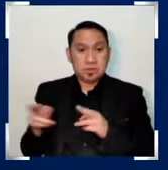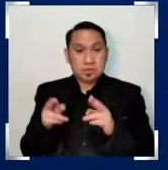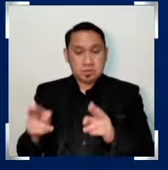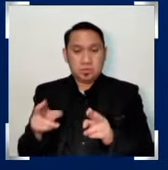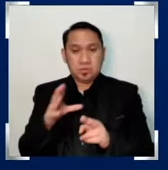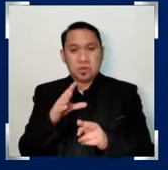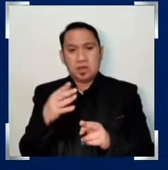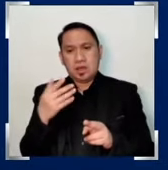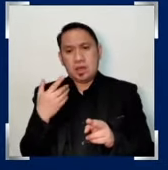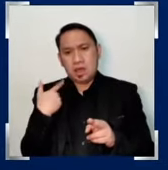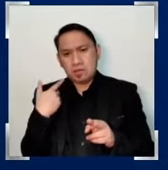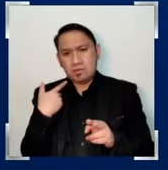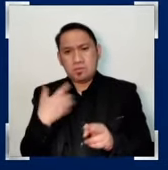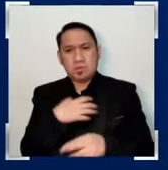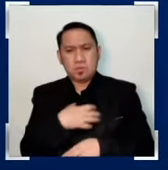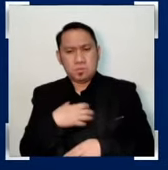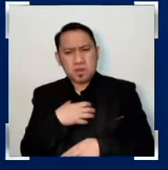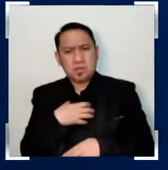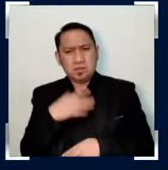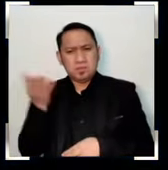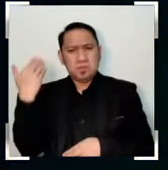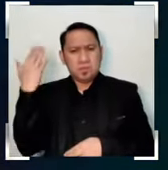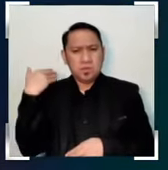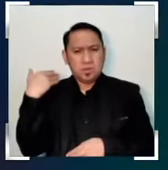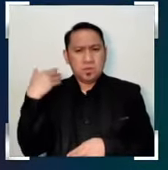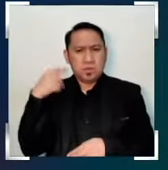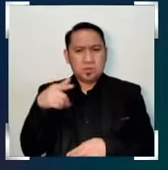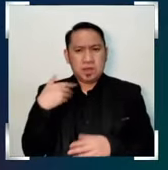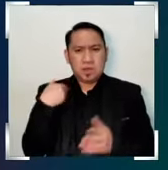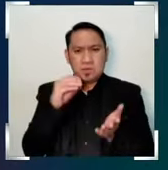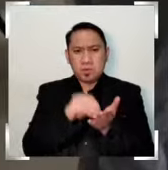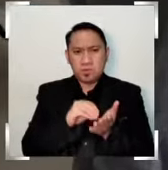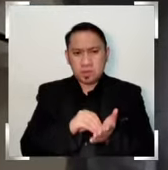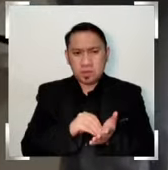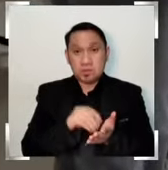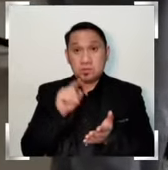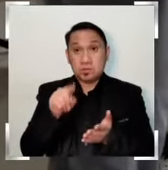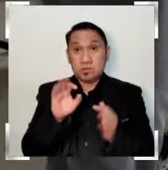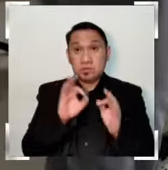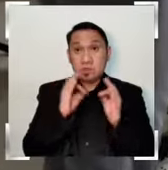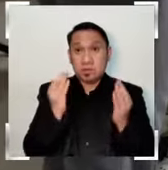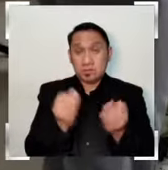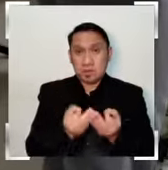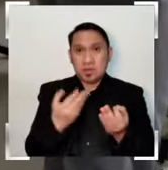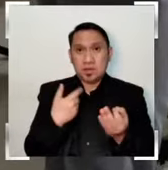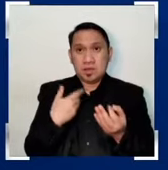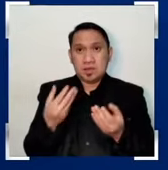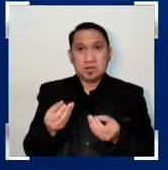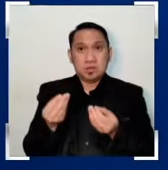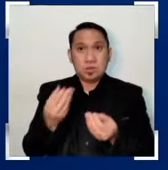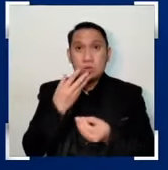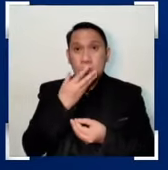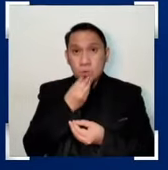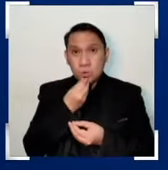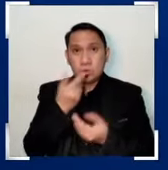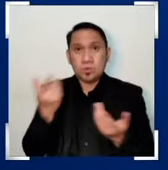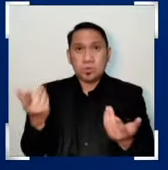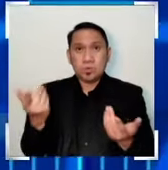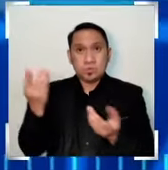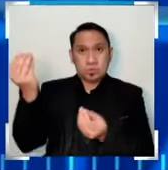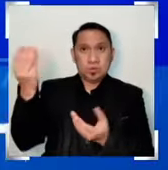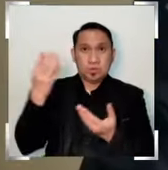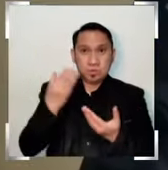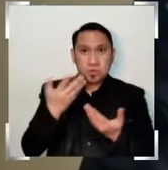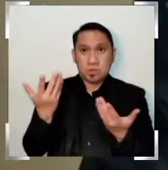mga reklamo laban sa suspect na mga dating inutangan niya. Ang pamilya ng biktima may alok na pera sa makakapagbigay ng impormasyon para maaresto